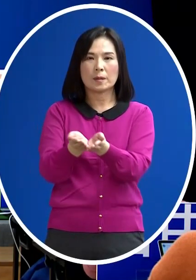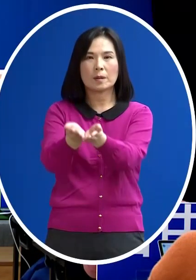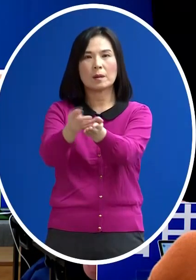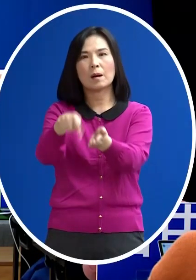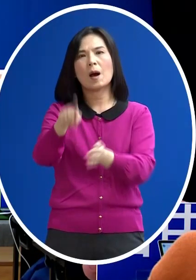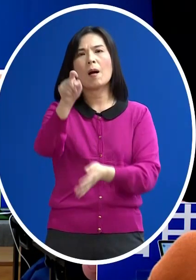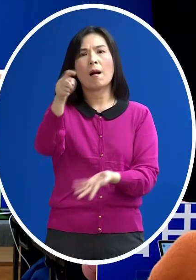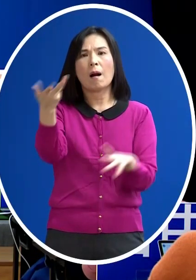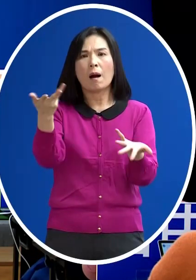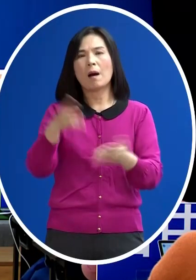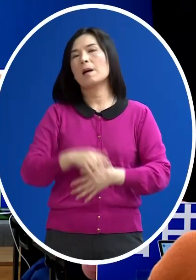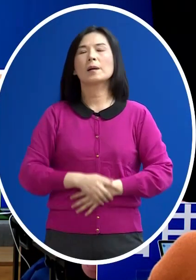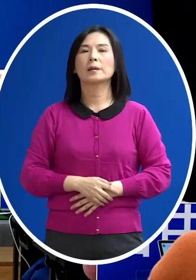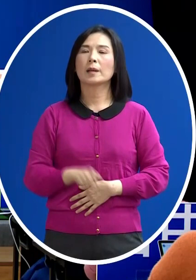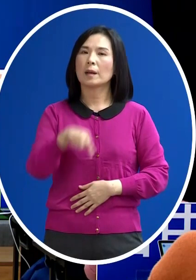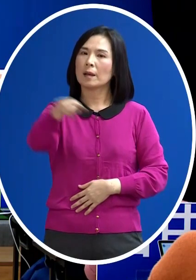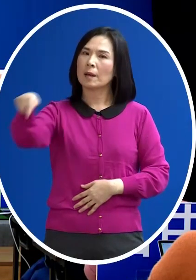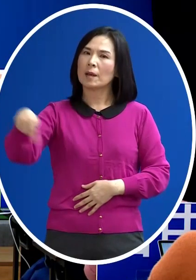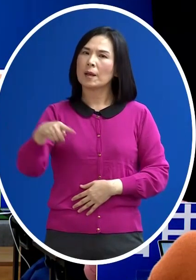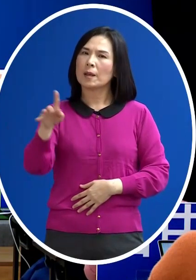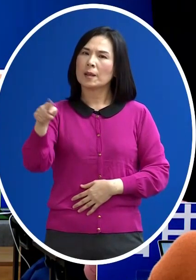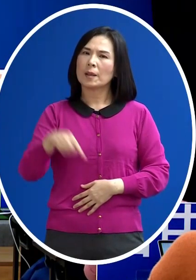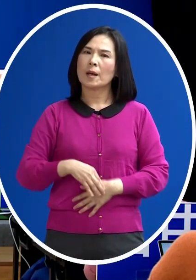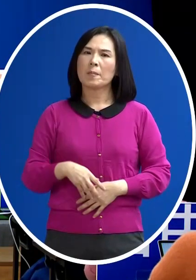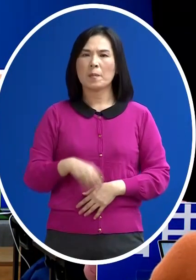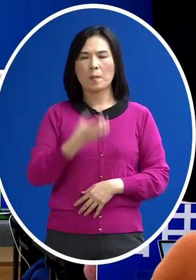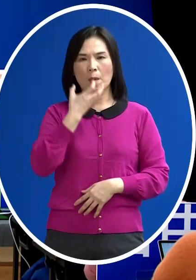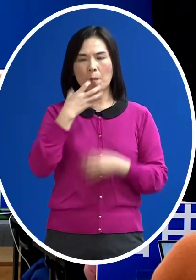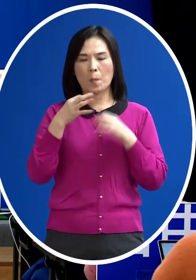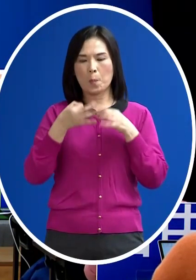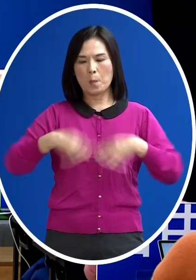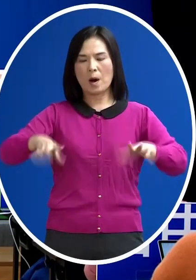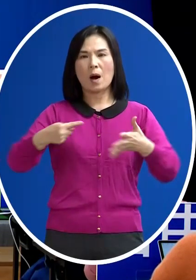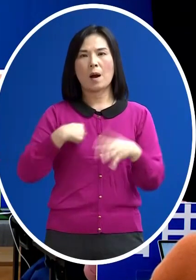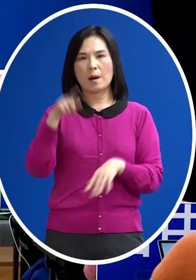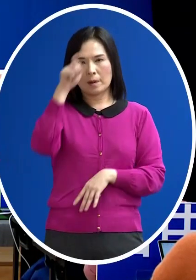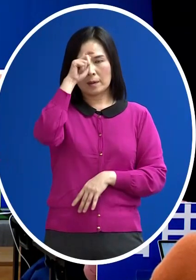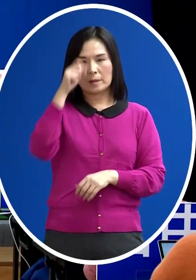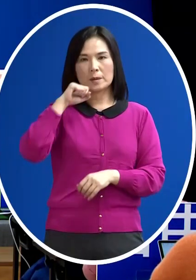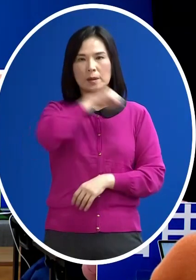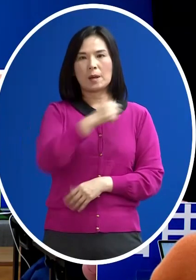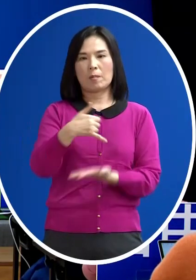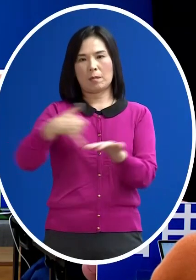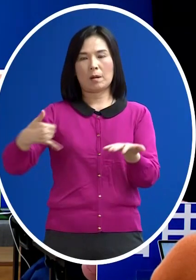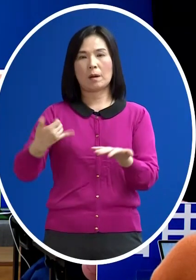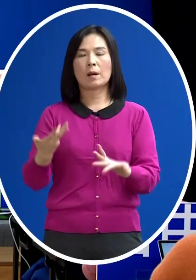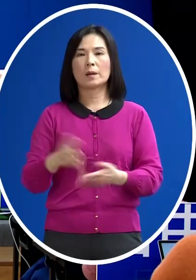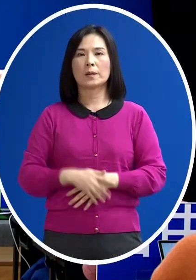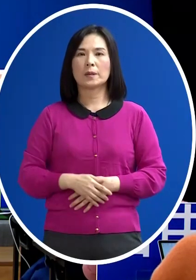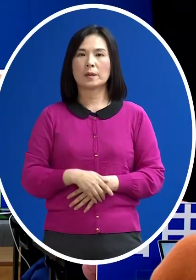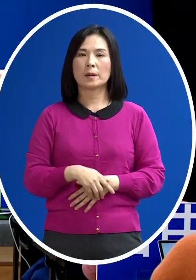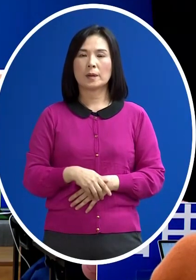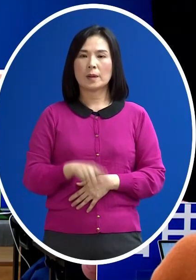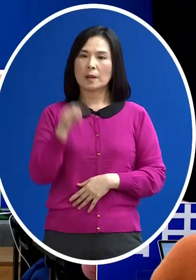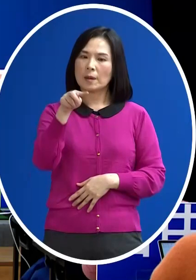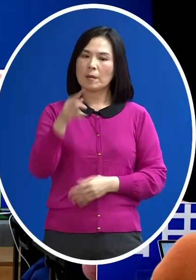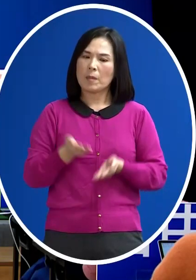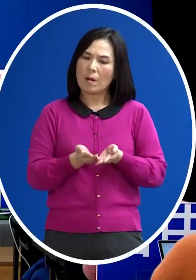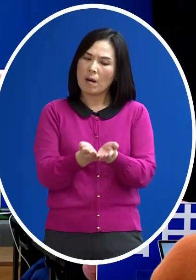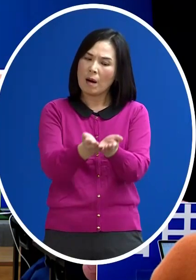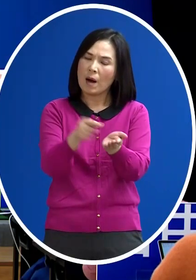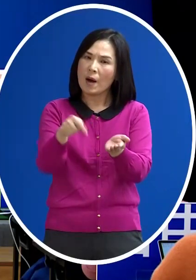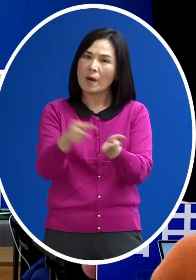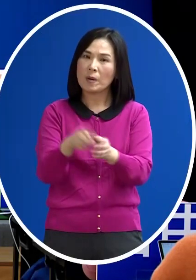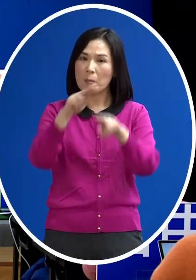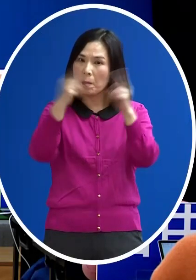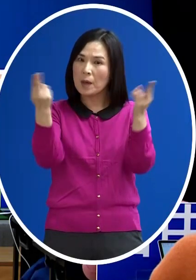那传出像是有些业者他们已经不堪巨额的亏损，要退出台湾的市场。想请问指挥中心怎么看邮轮业的解禁